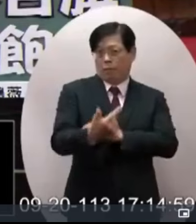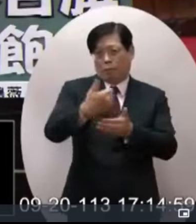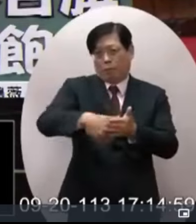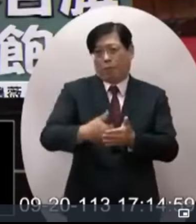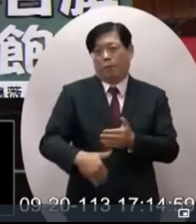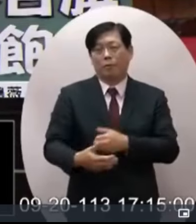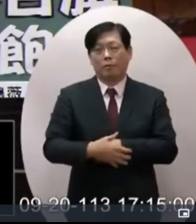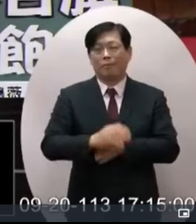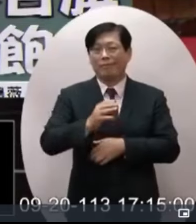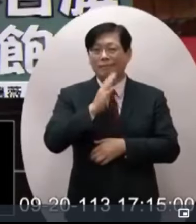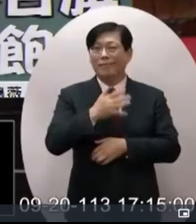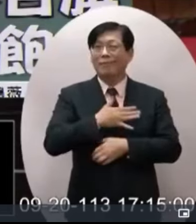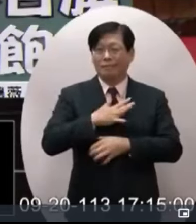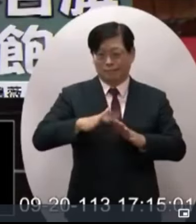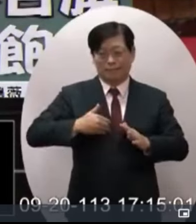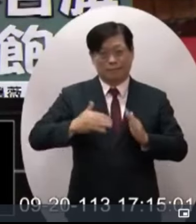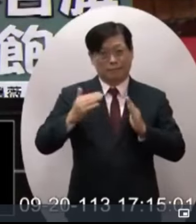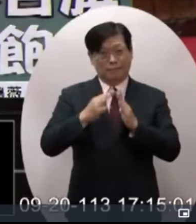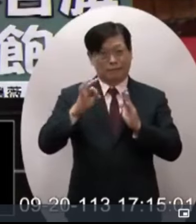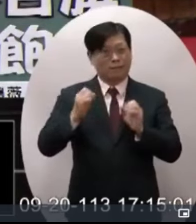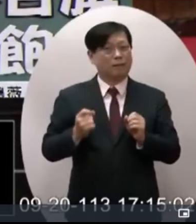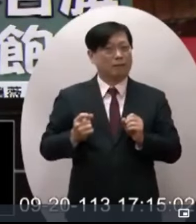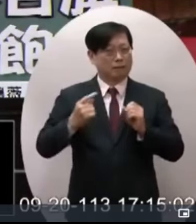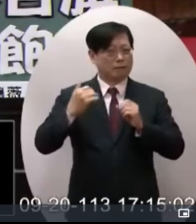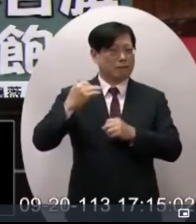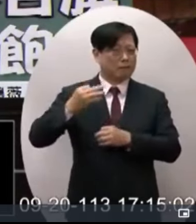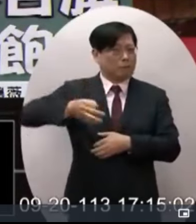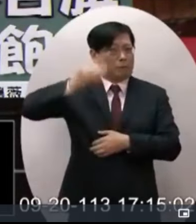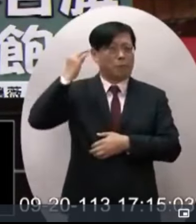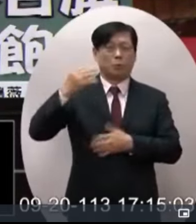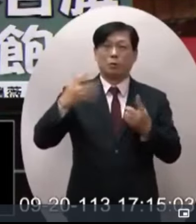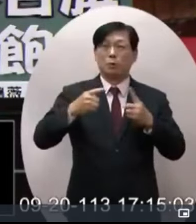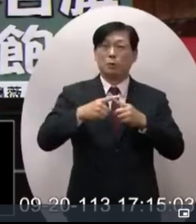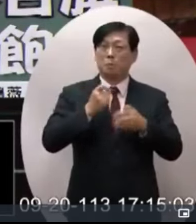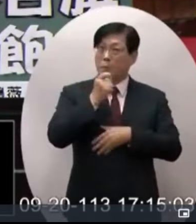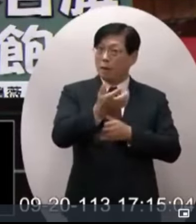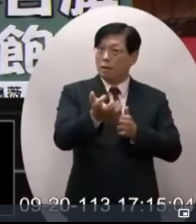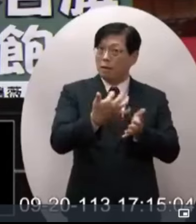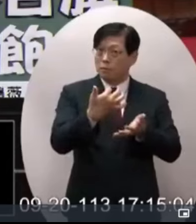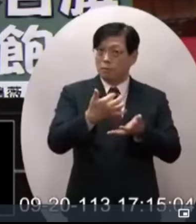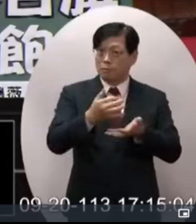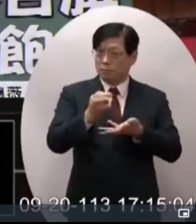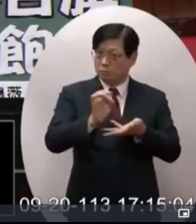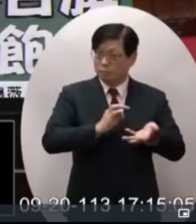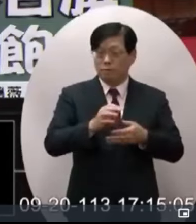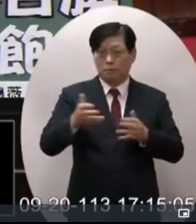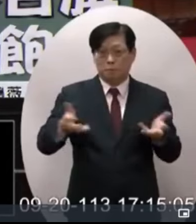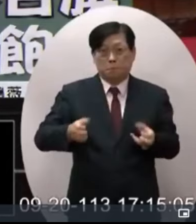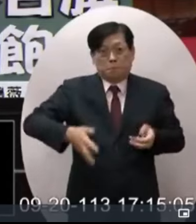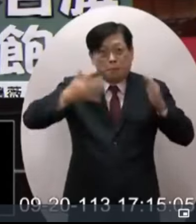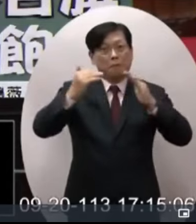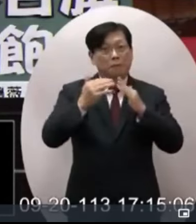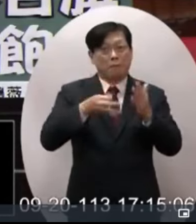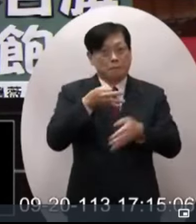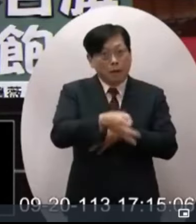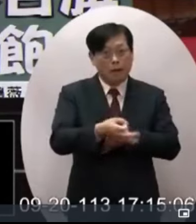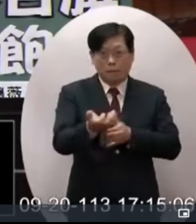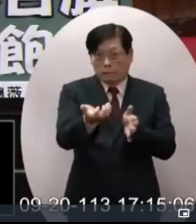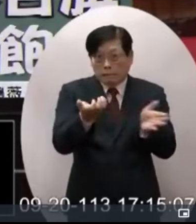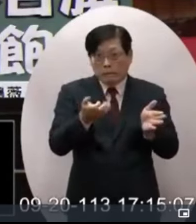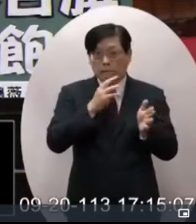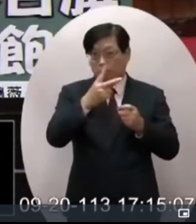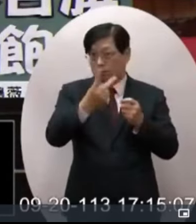低。但是大家都知道，现在房价很高，那有很多买预售屋的，因为我的时间有很多买预售屋的，他可